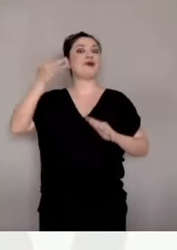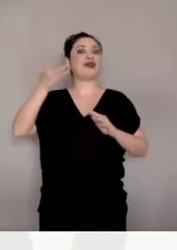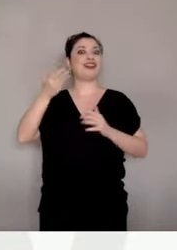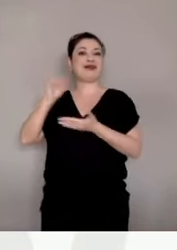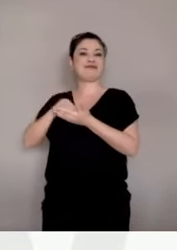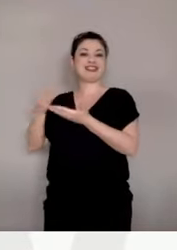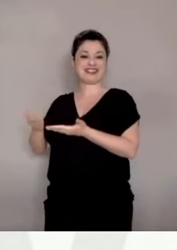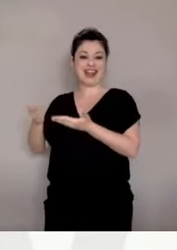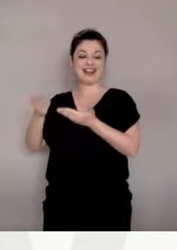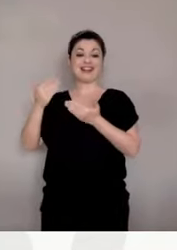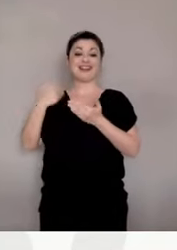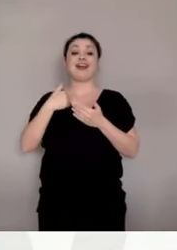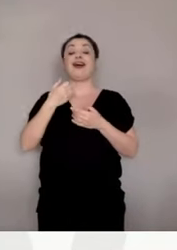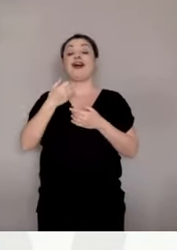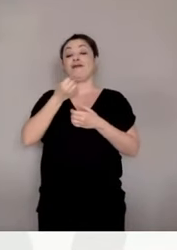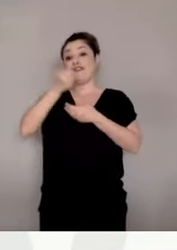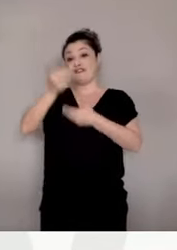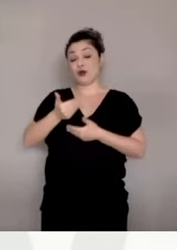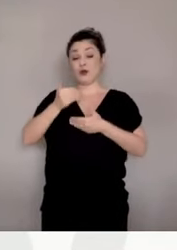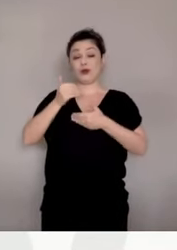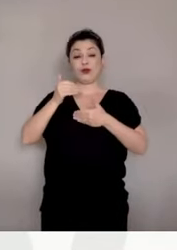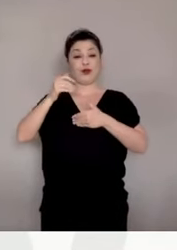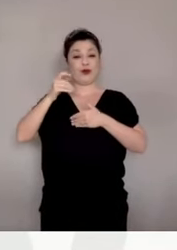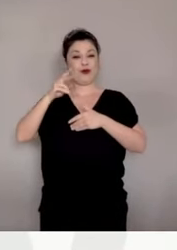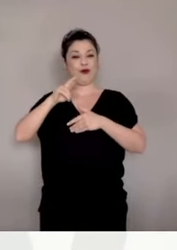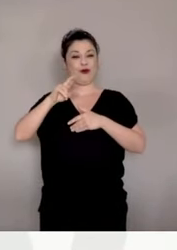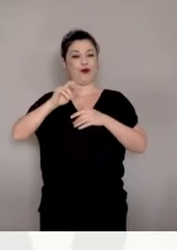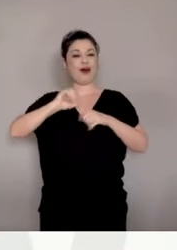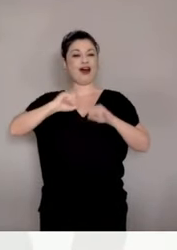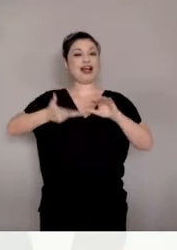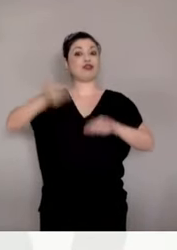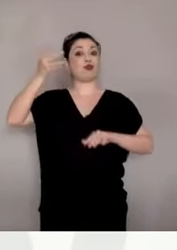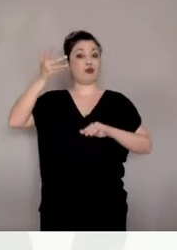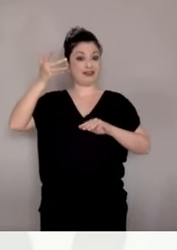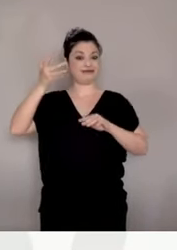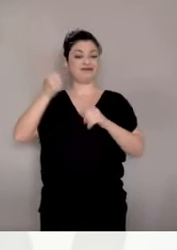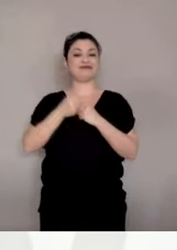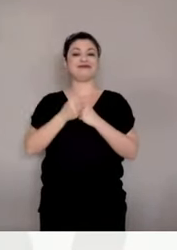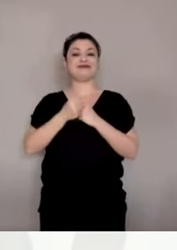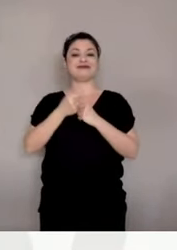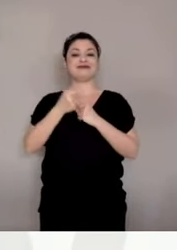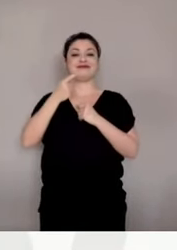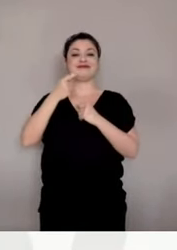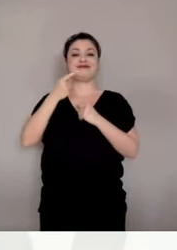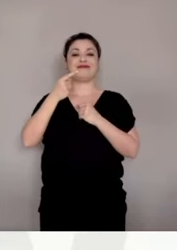Rosario Rizzuto, magnifico rettore che porta i saluti dell'Ateneo.